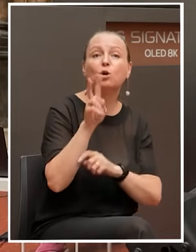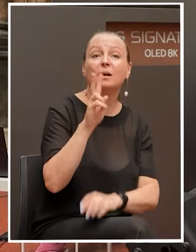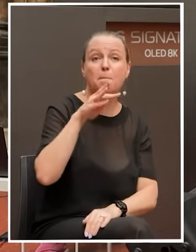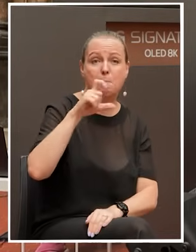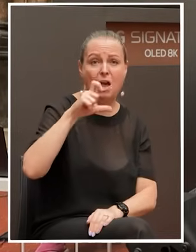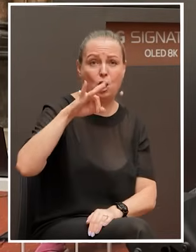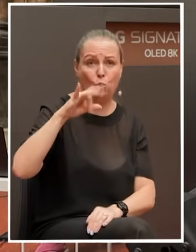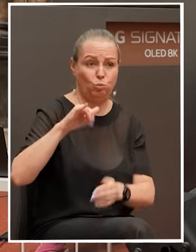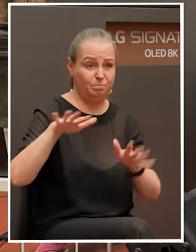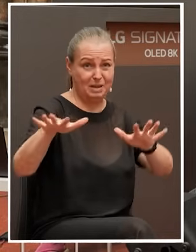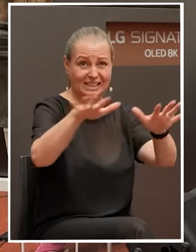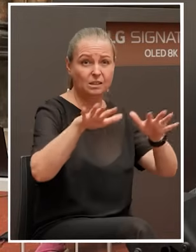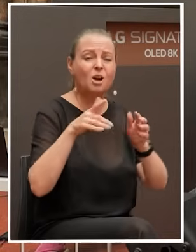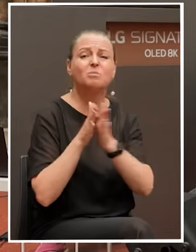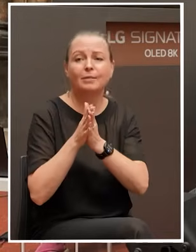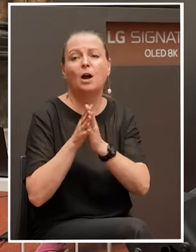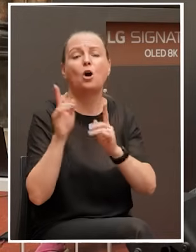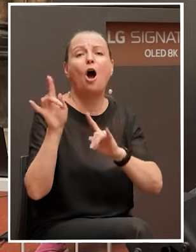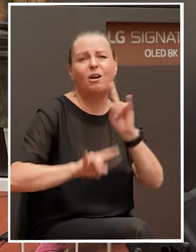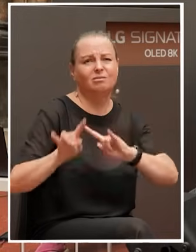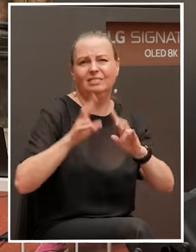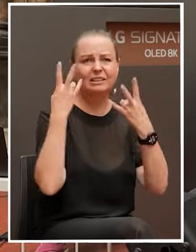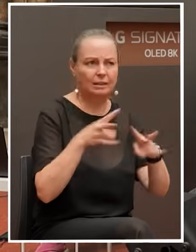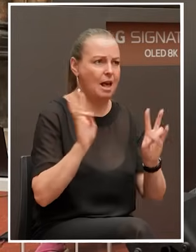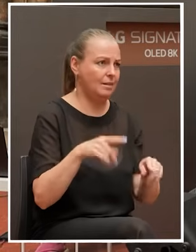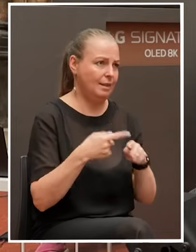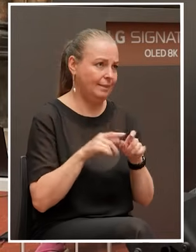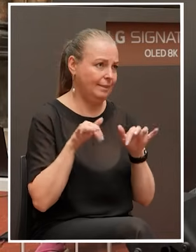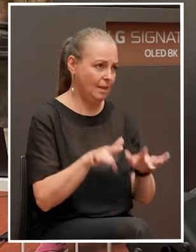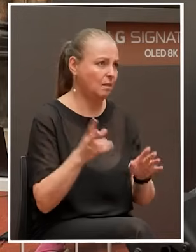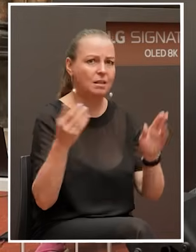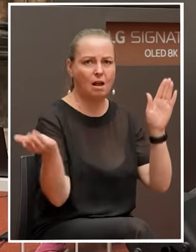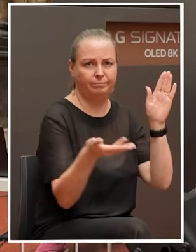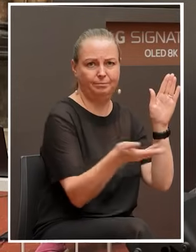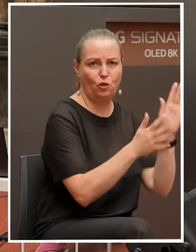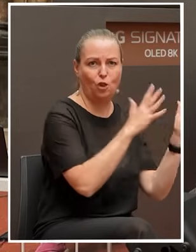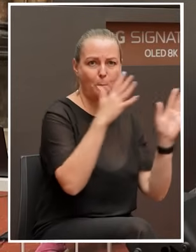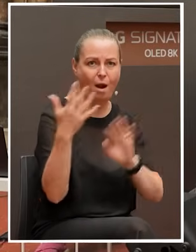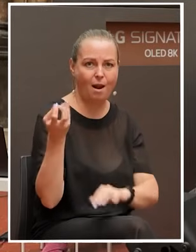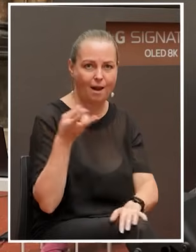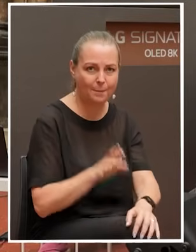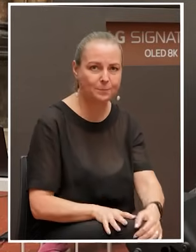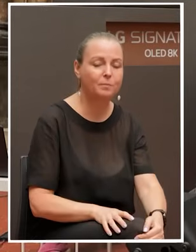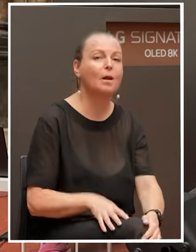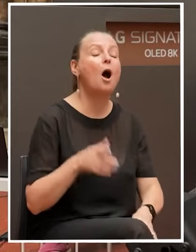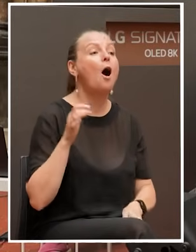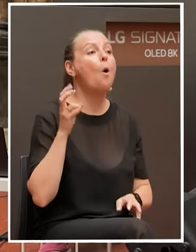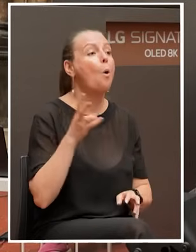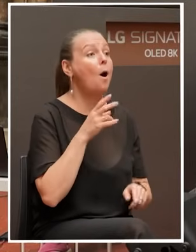его от этого жеста. он захотел участвовать в